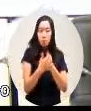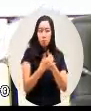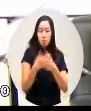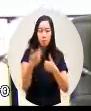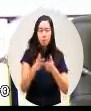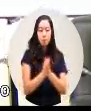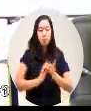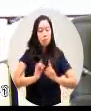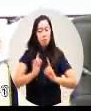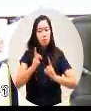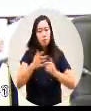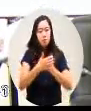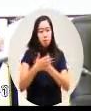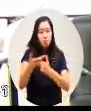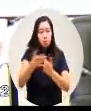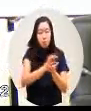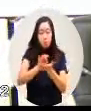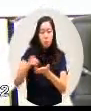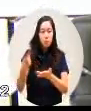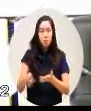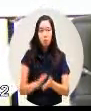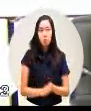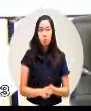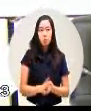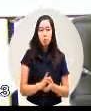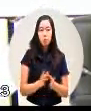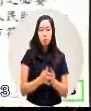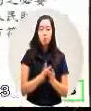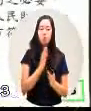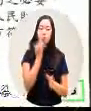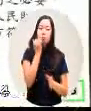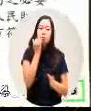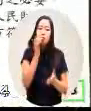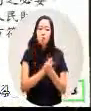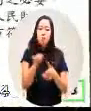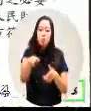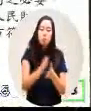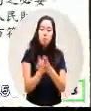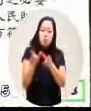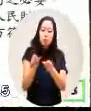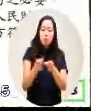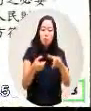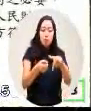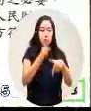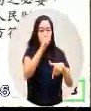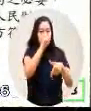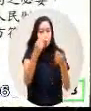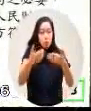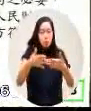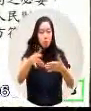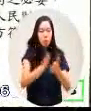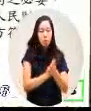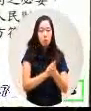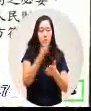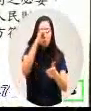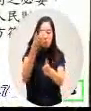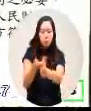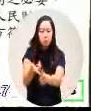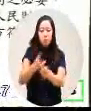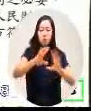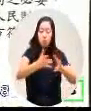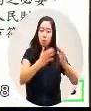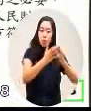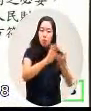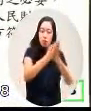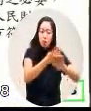自由使用。所以讲，那因为公益上诶问题啦吼，地输着安尼国家